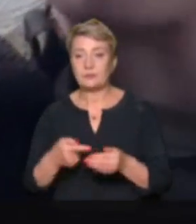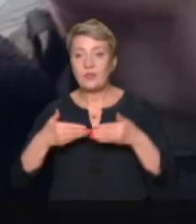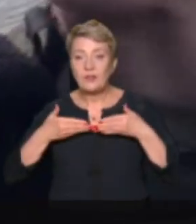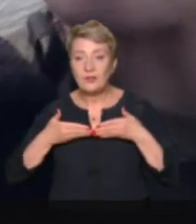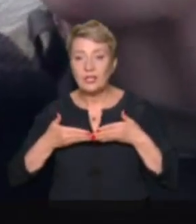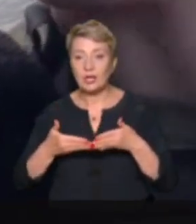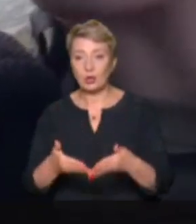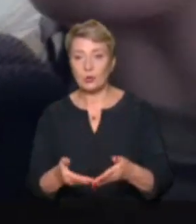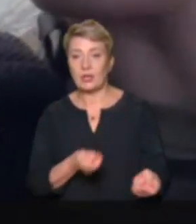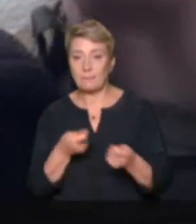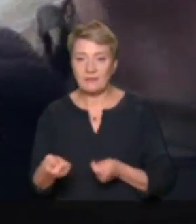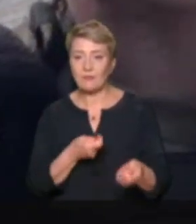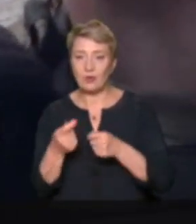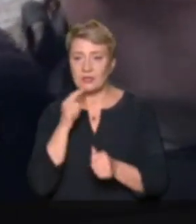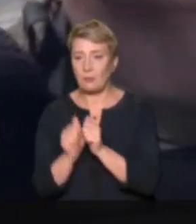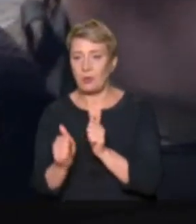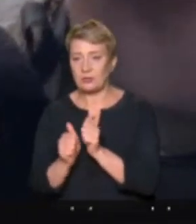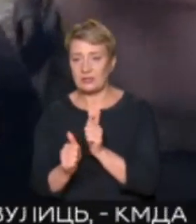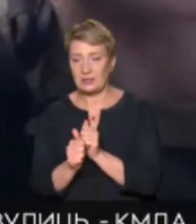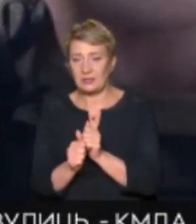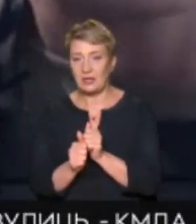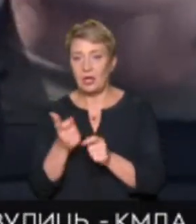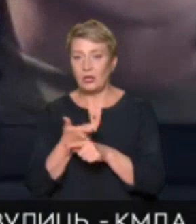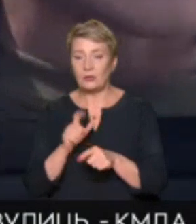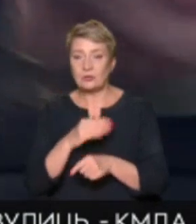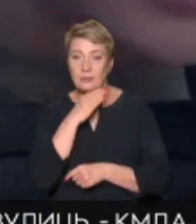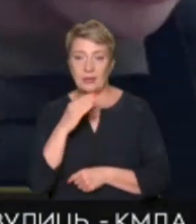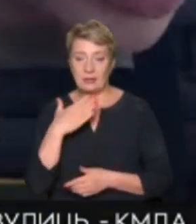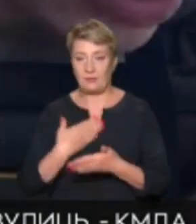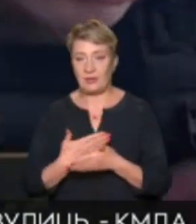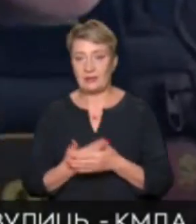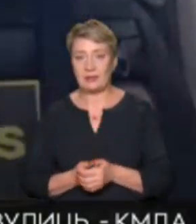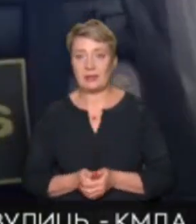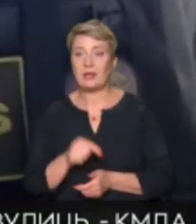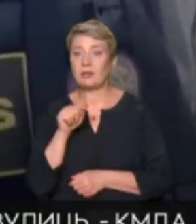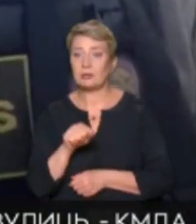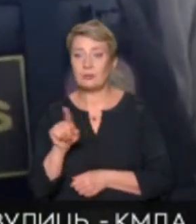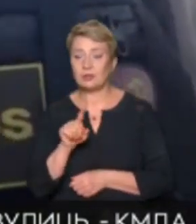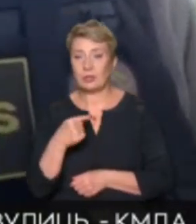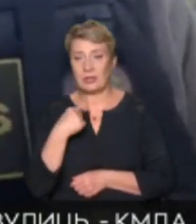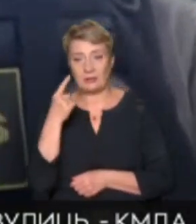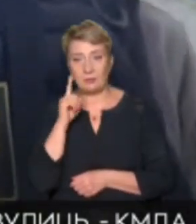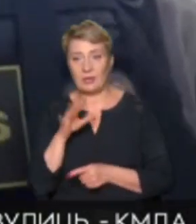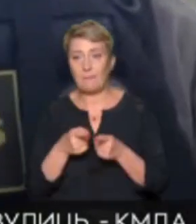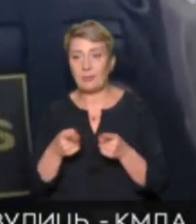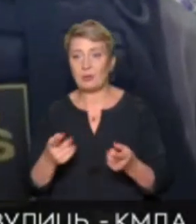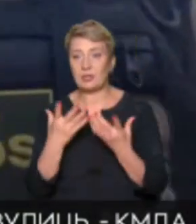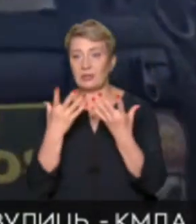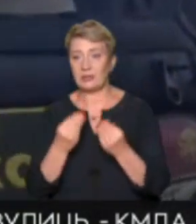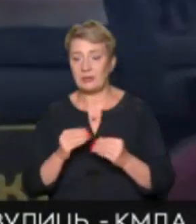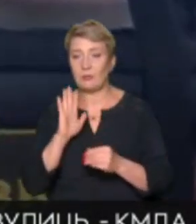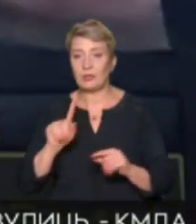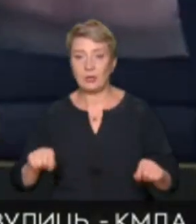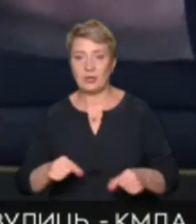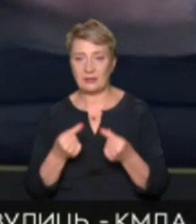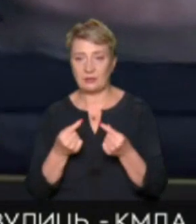приїжджають буквально постійно. Тут дуже багато волонтерів інших. Ось, тому я думаю, що протягом дня буде все це організовано. І щоби